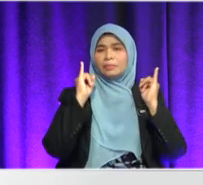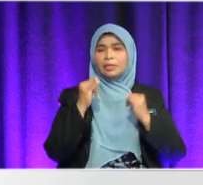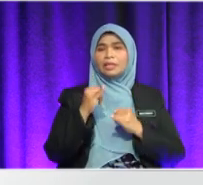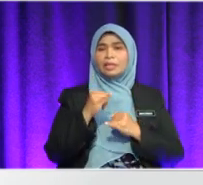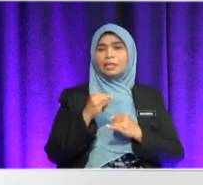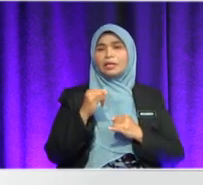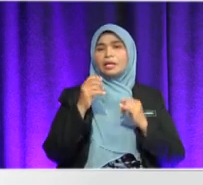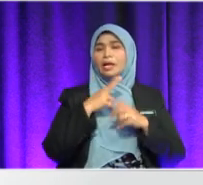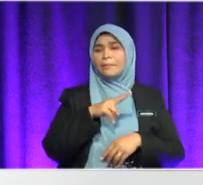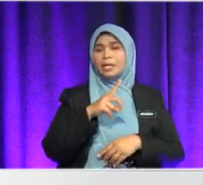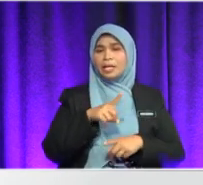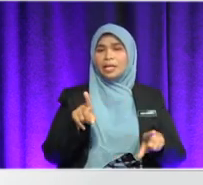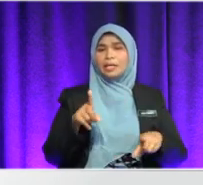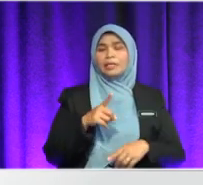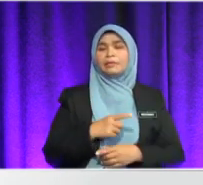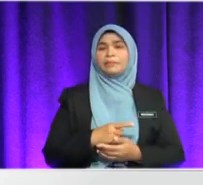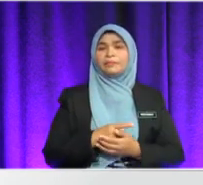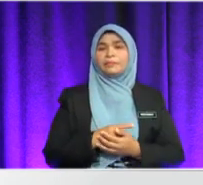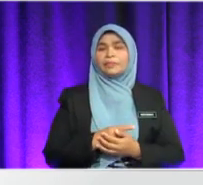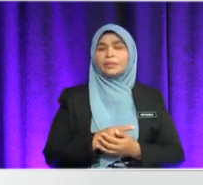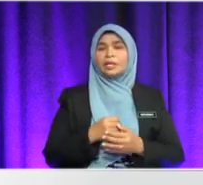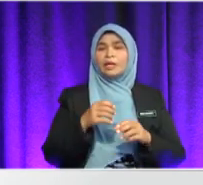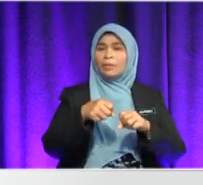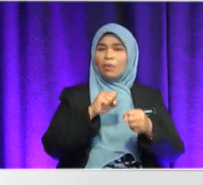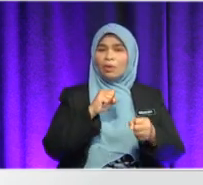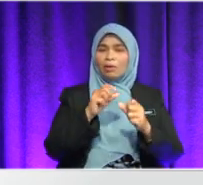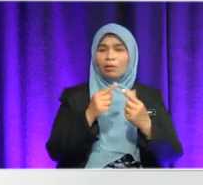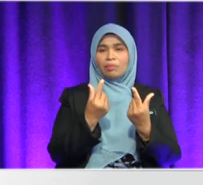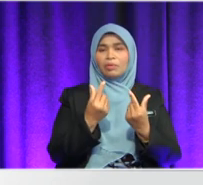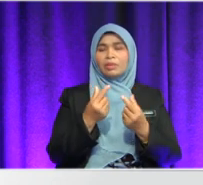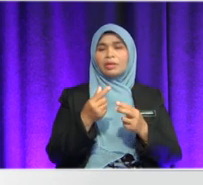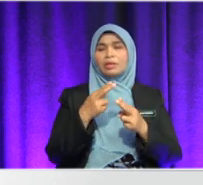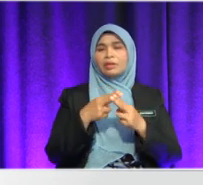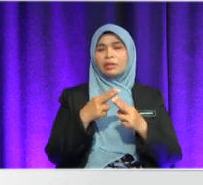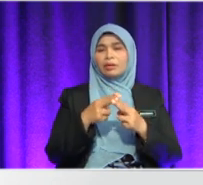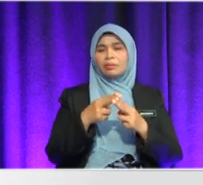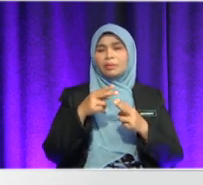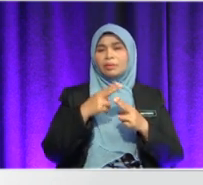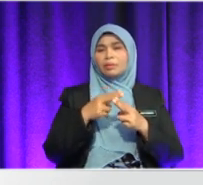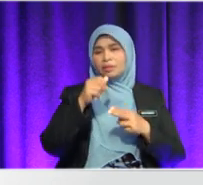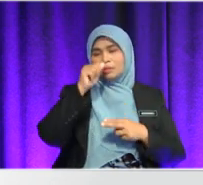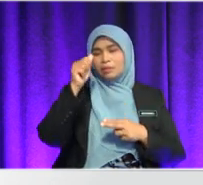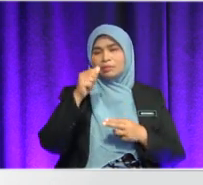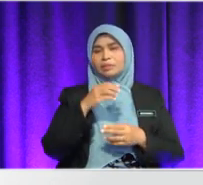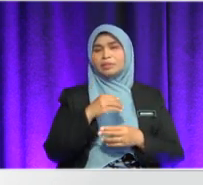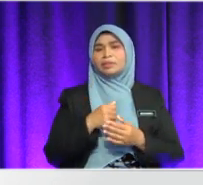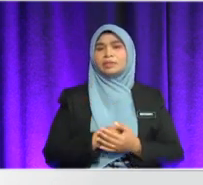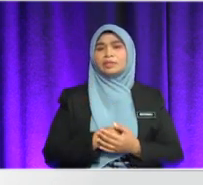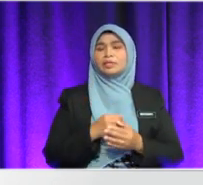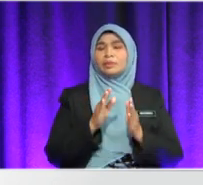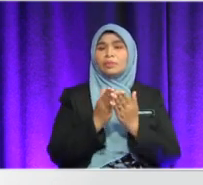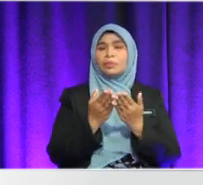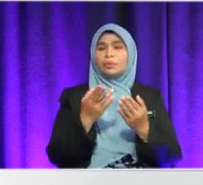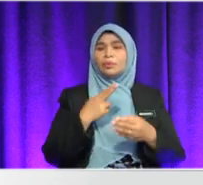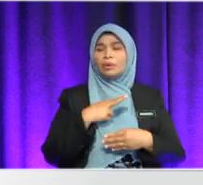meletakkan ayat suci Alquran hadis-hadis nabi nama Allah Subhanahu Wa Ta'ala Rasul malaikat dan buku Agama